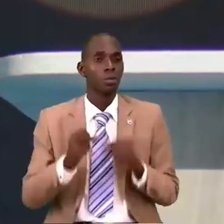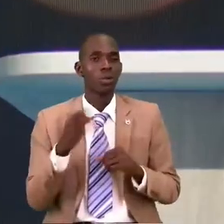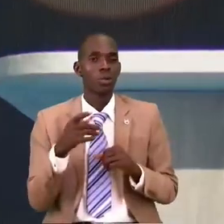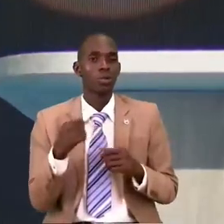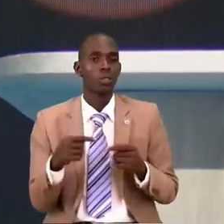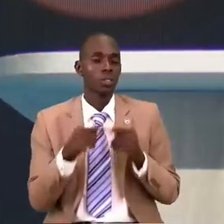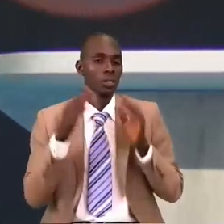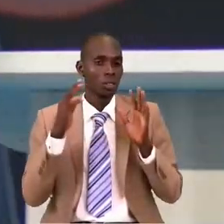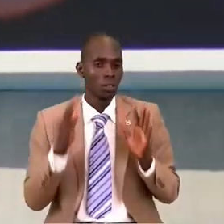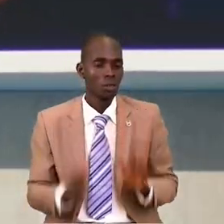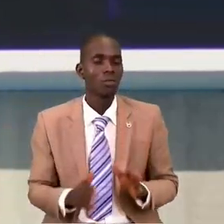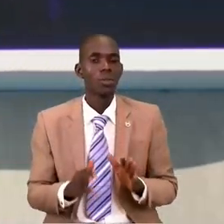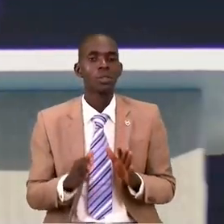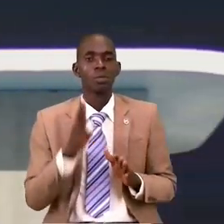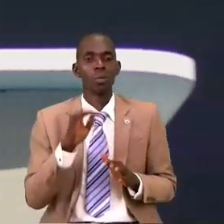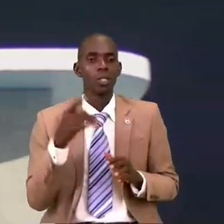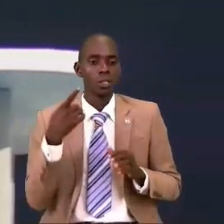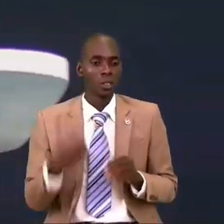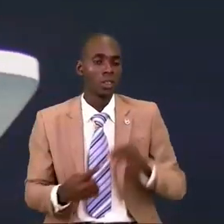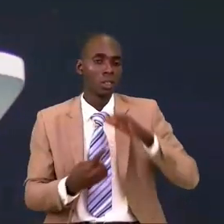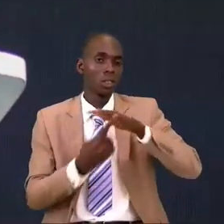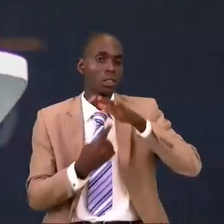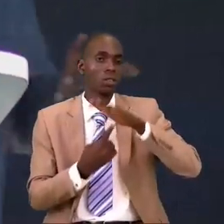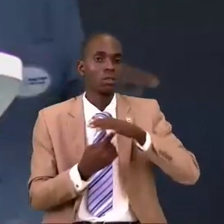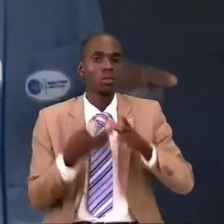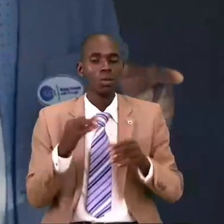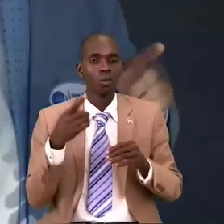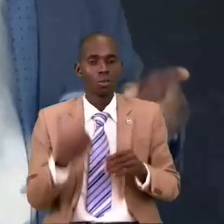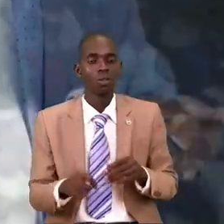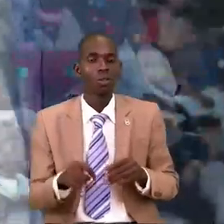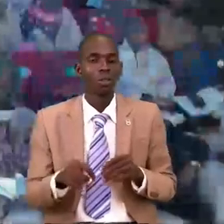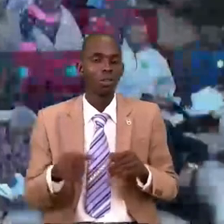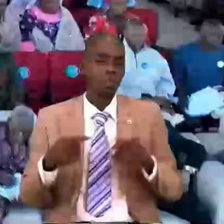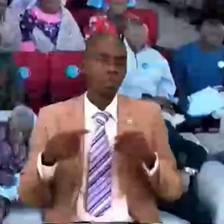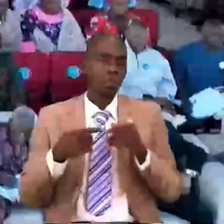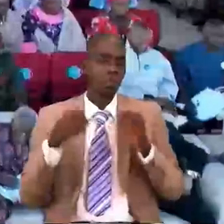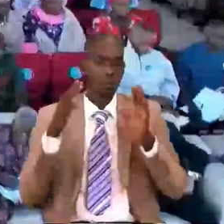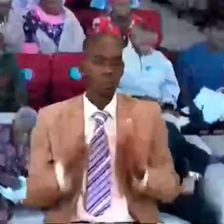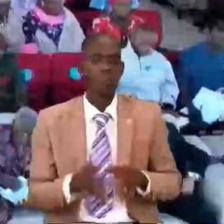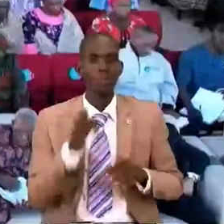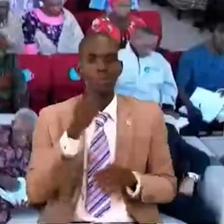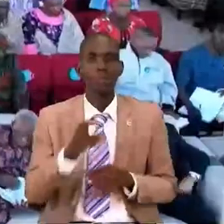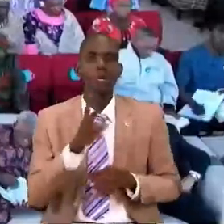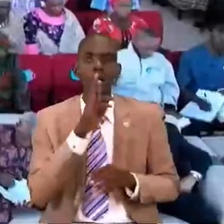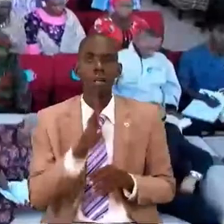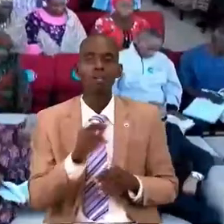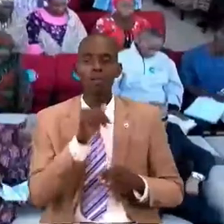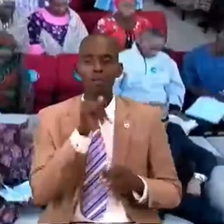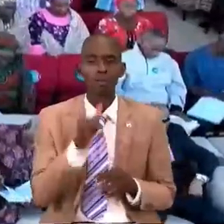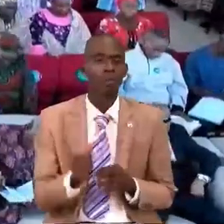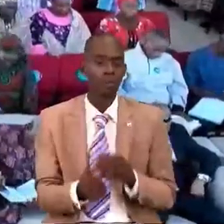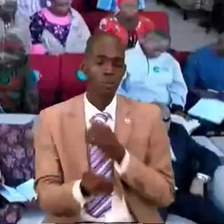champion des Philistin, tu es invincible. La conquête invincible grâce à la loyauté